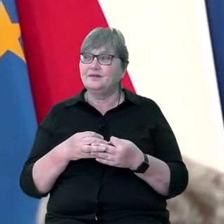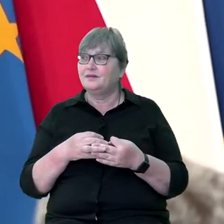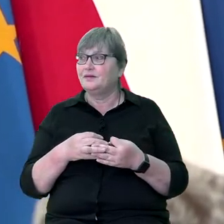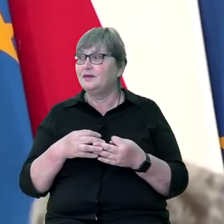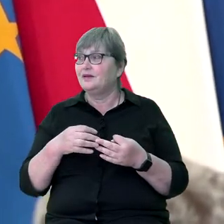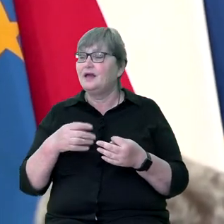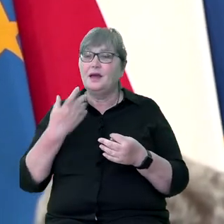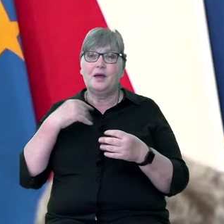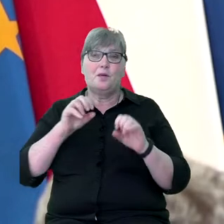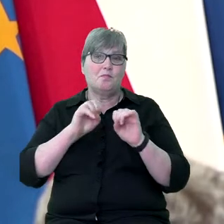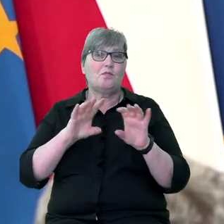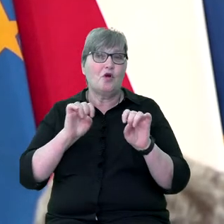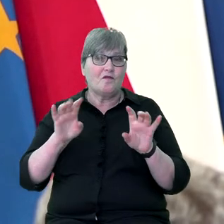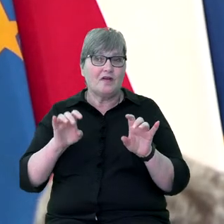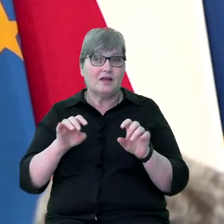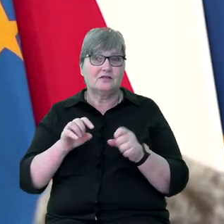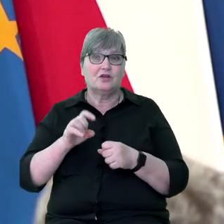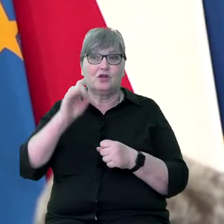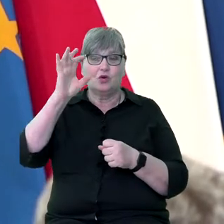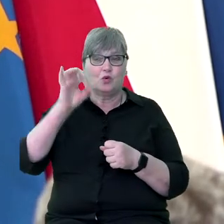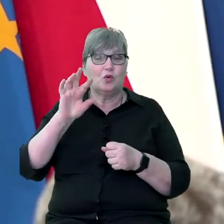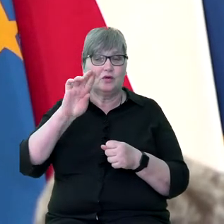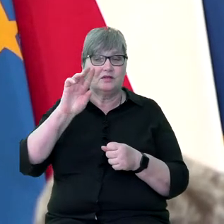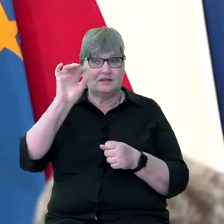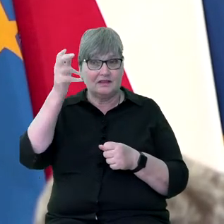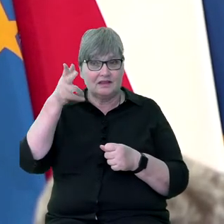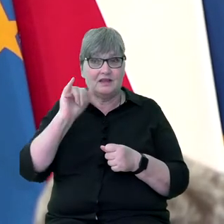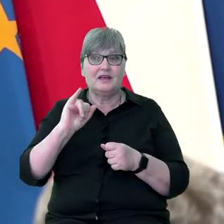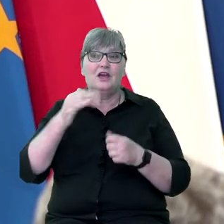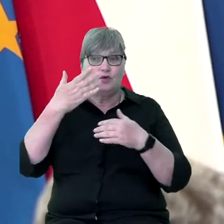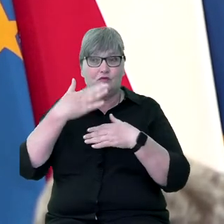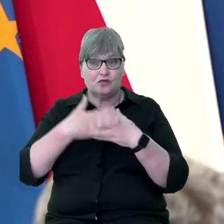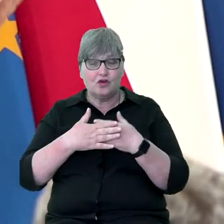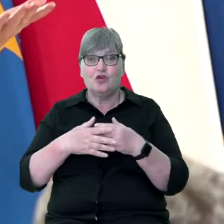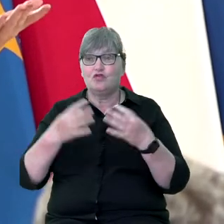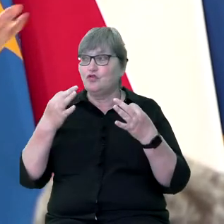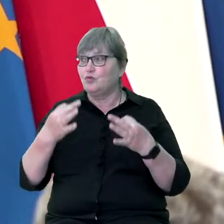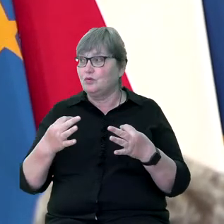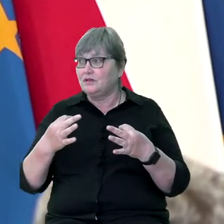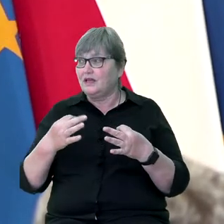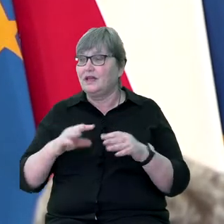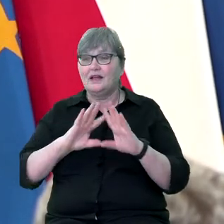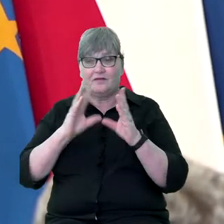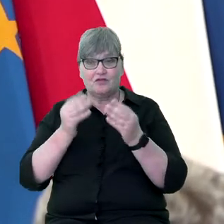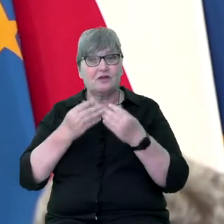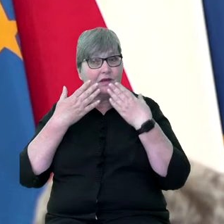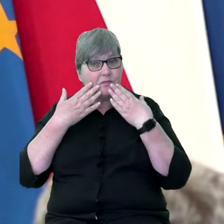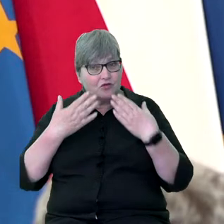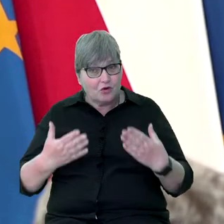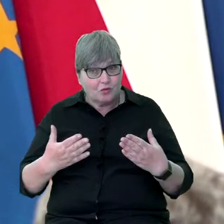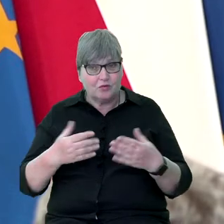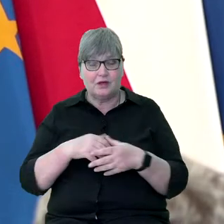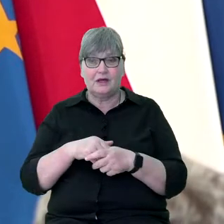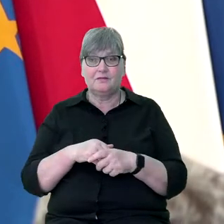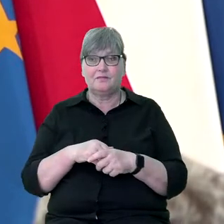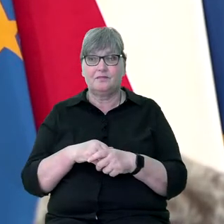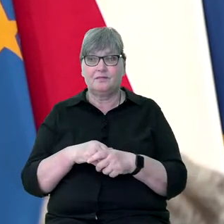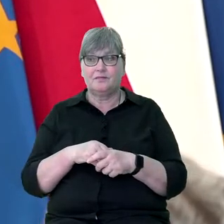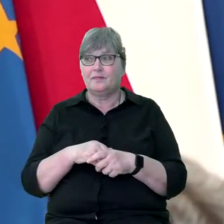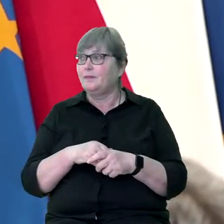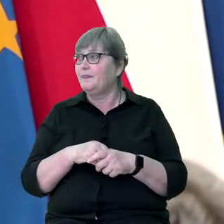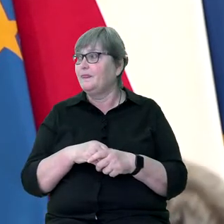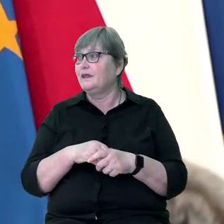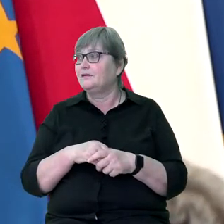Grzegorz Górski, Kolegium Jagiellońskie, bardzo dziękuję. Na finał wystąpień prelegentów wszystkim Państwu za nie dziękuję bardzo